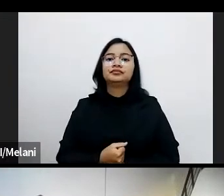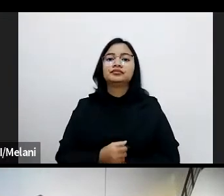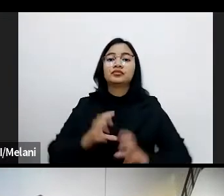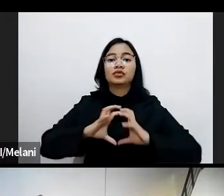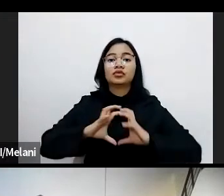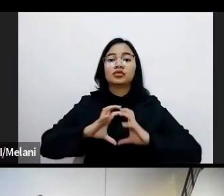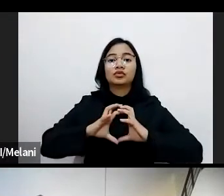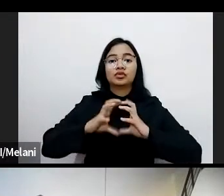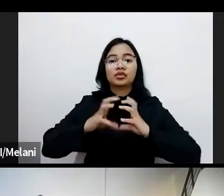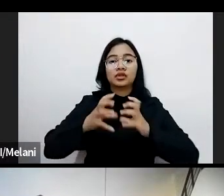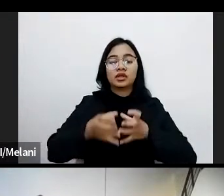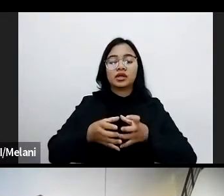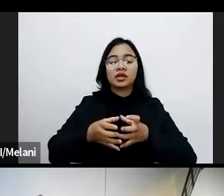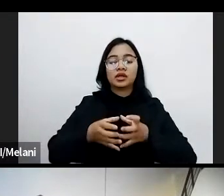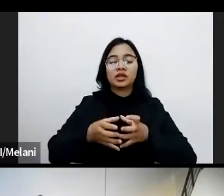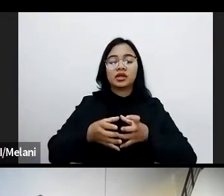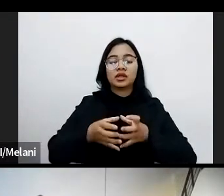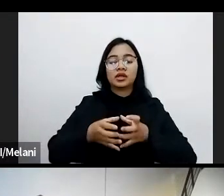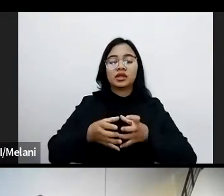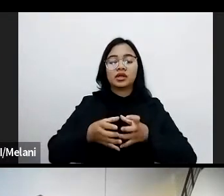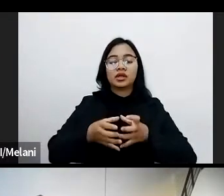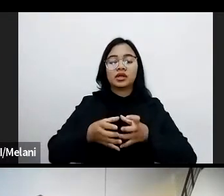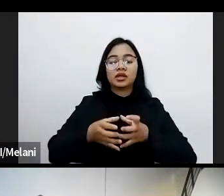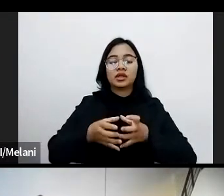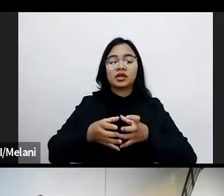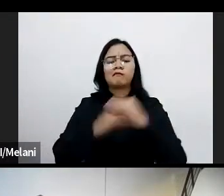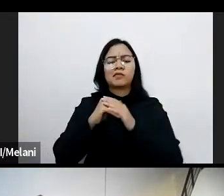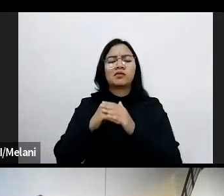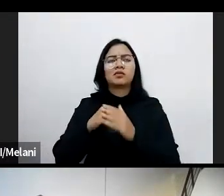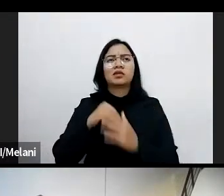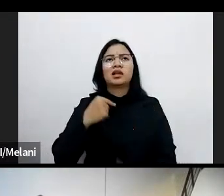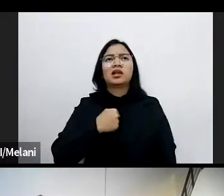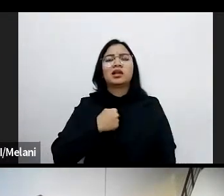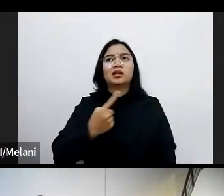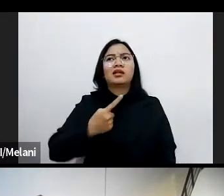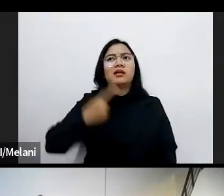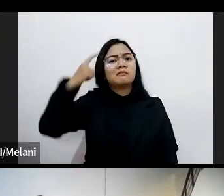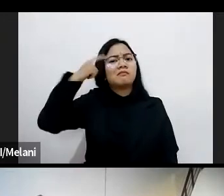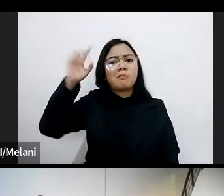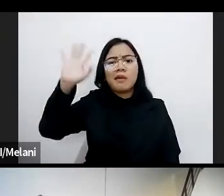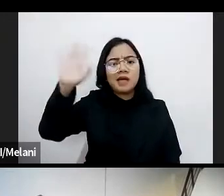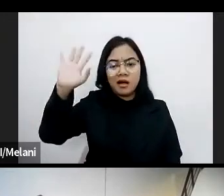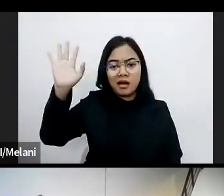sebenarnya tidak bisa sepenuhnya kita ekspektasikan